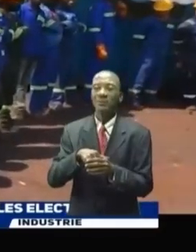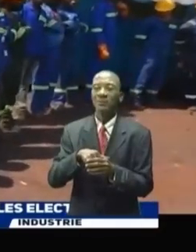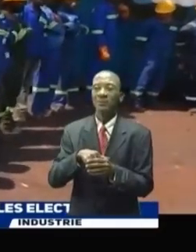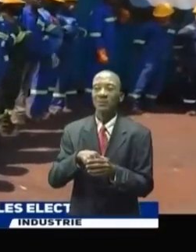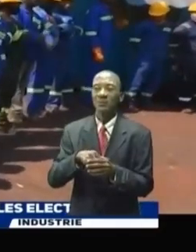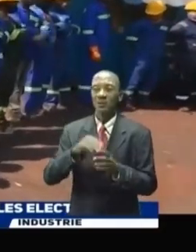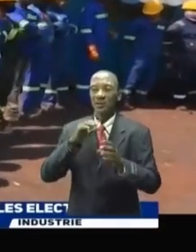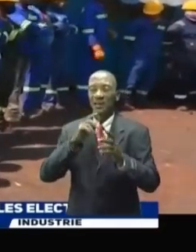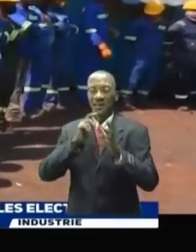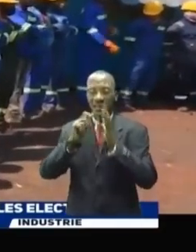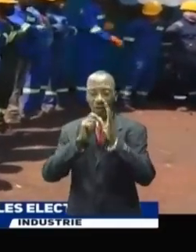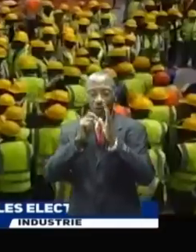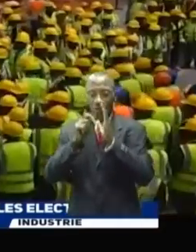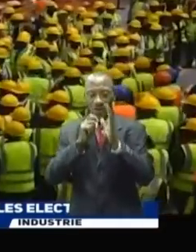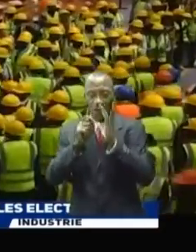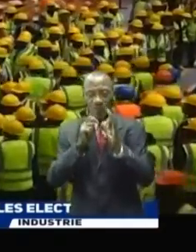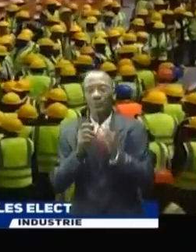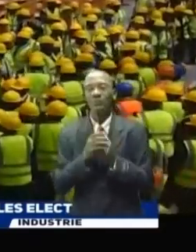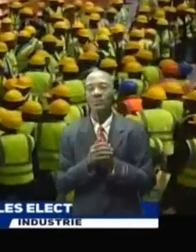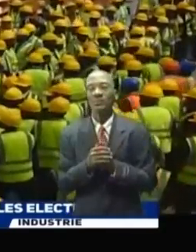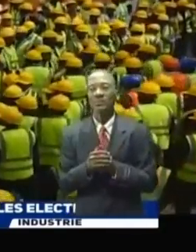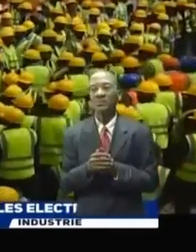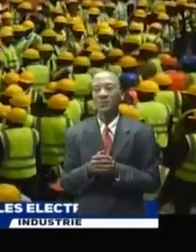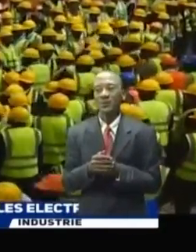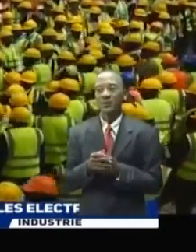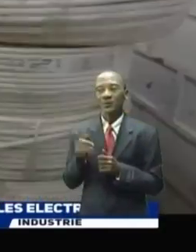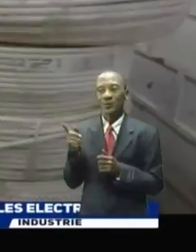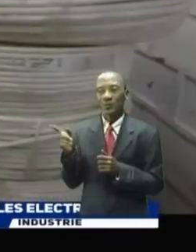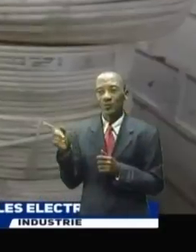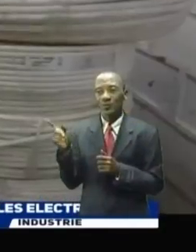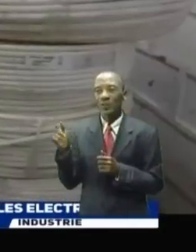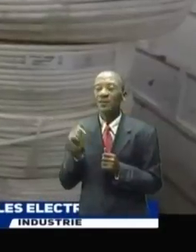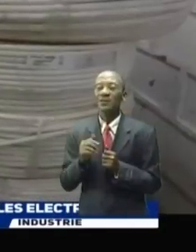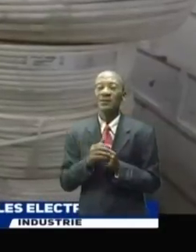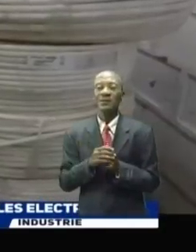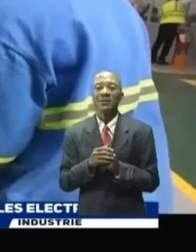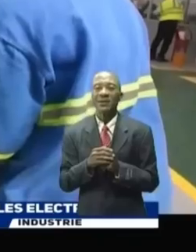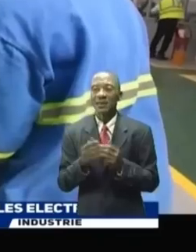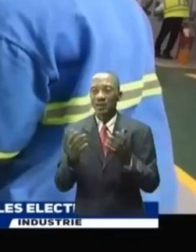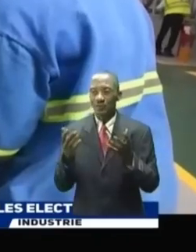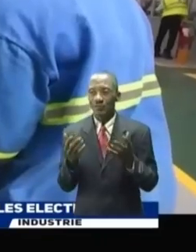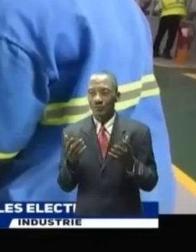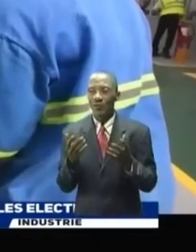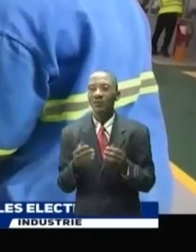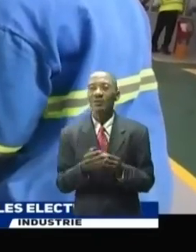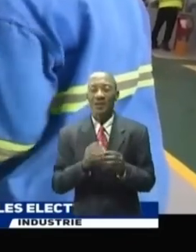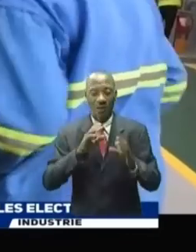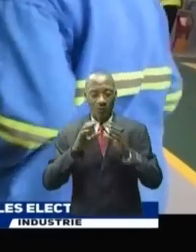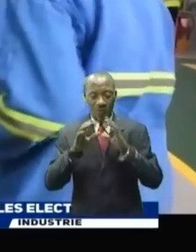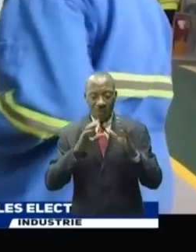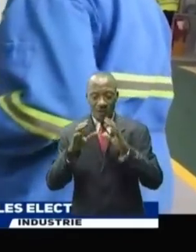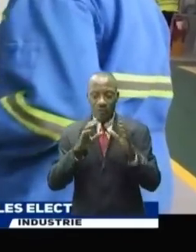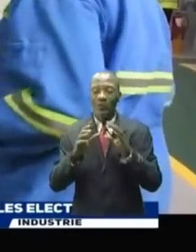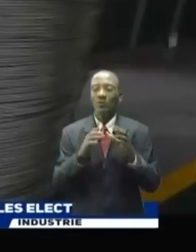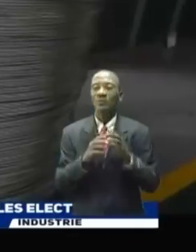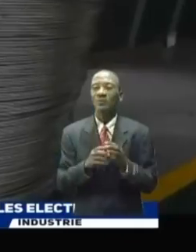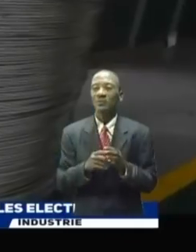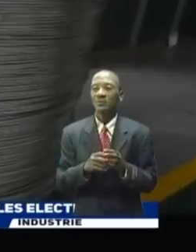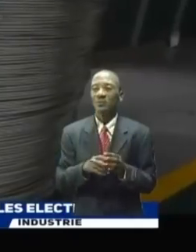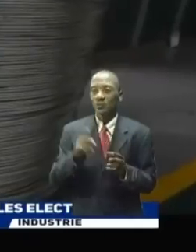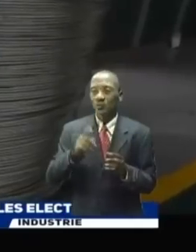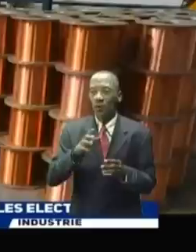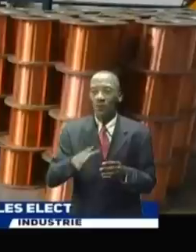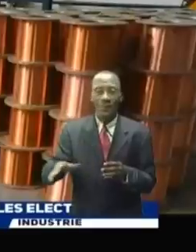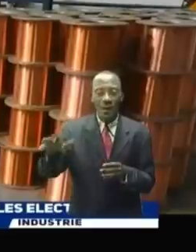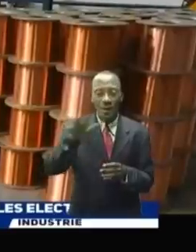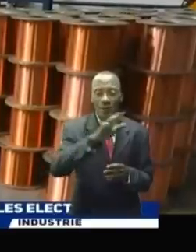Service est sortie des terres une année seulement après le lancement des travaux, et ce, grâce au financement du Fonds de promotion